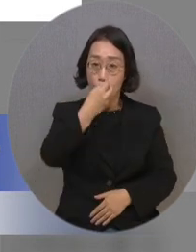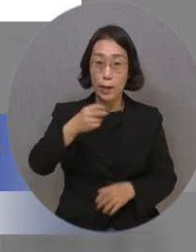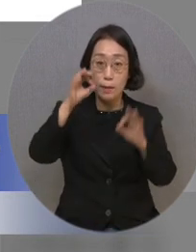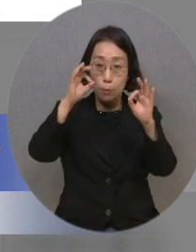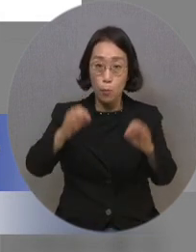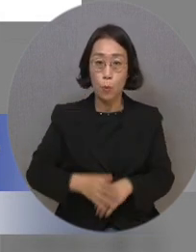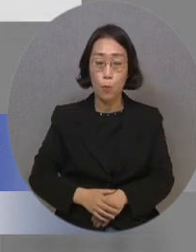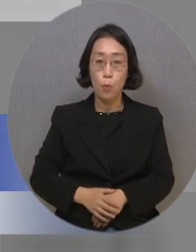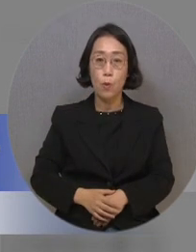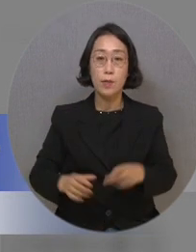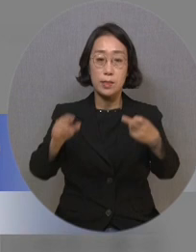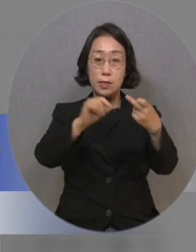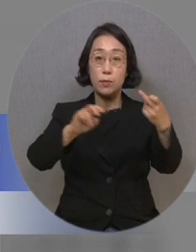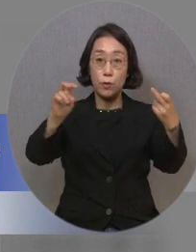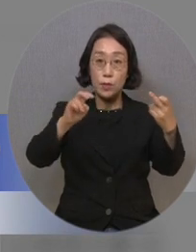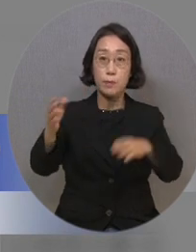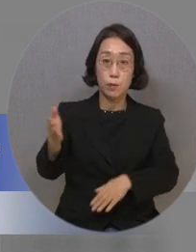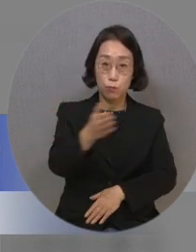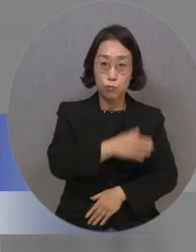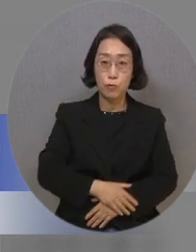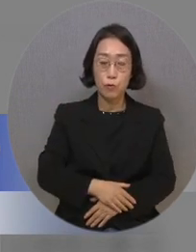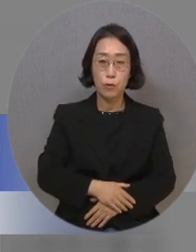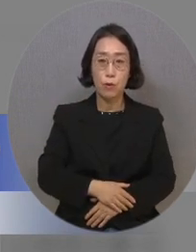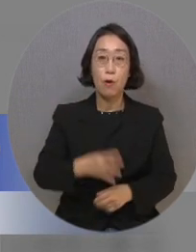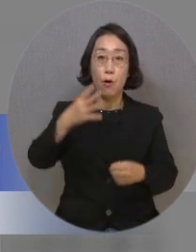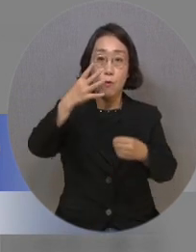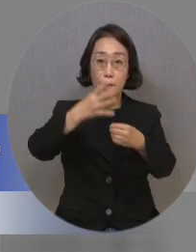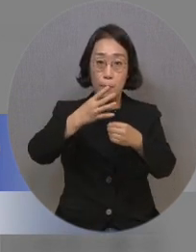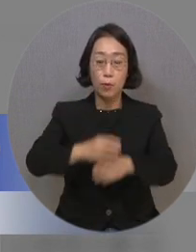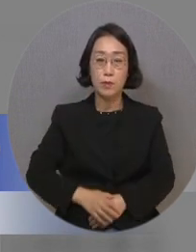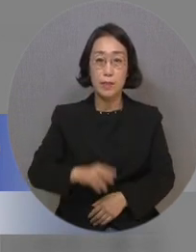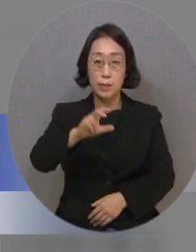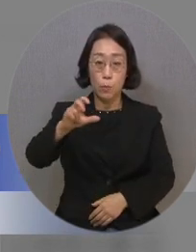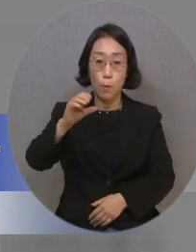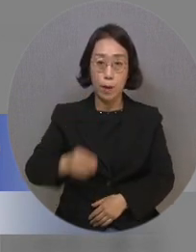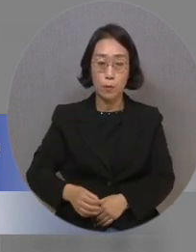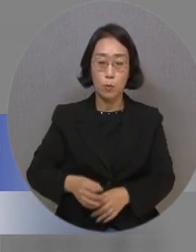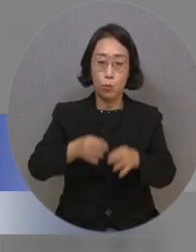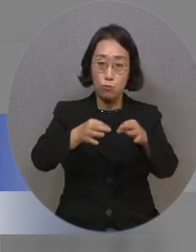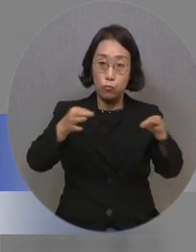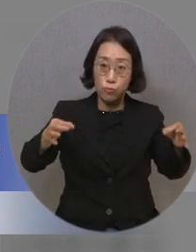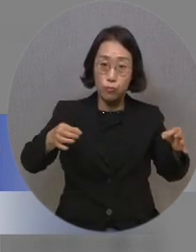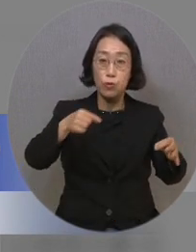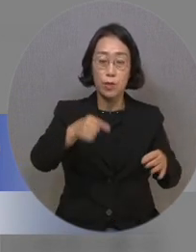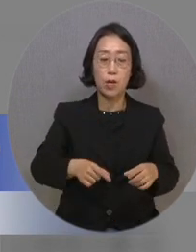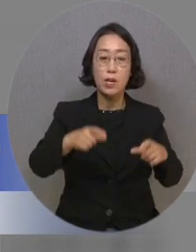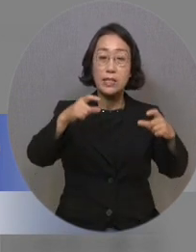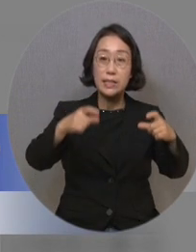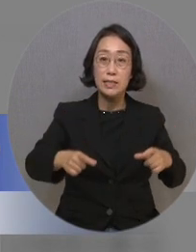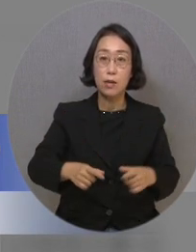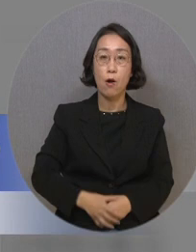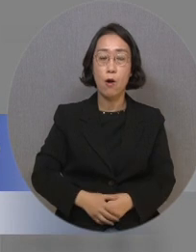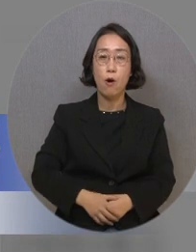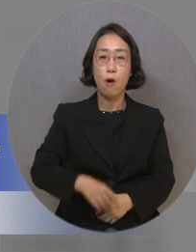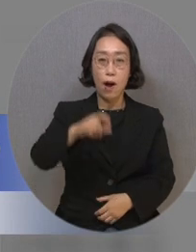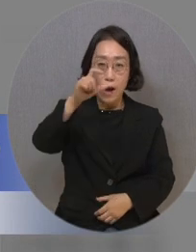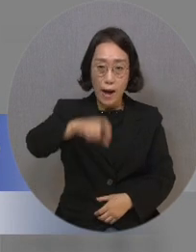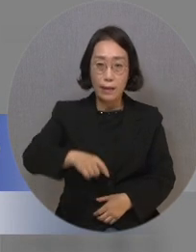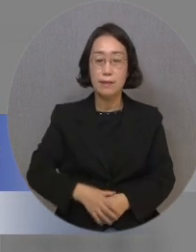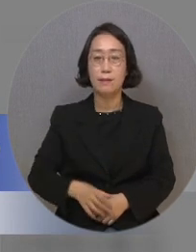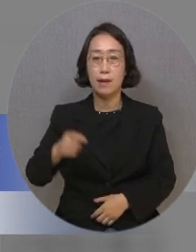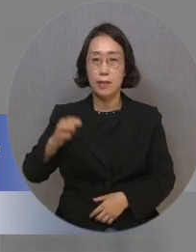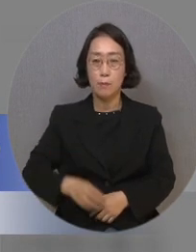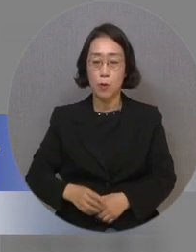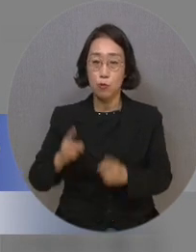뒤 다음 달 20일부터 4분기 분 에 해당하는 25만 원의 지역 화폐를 전자 카드 또는